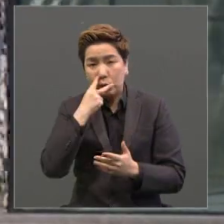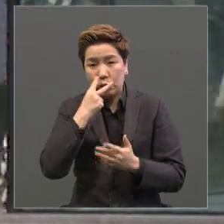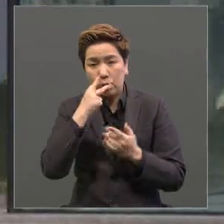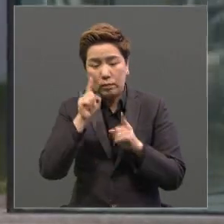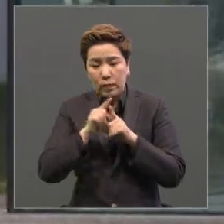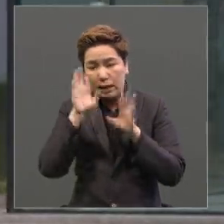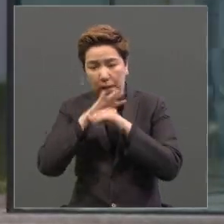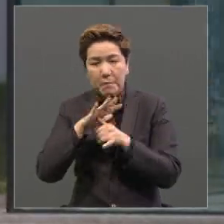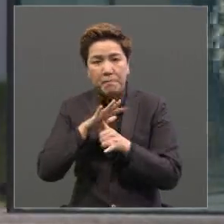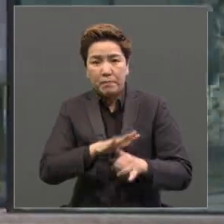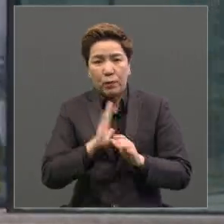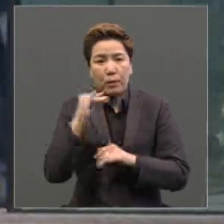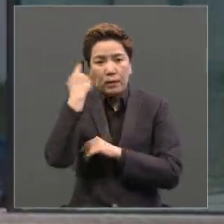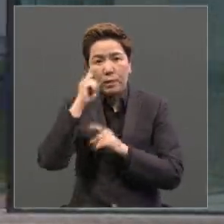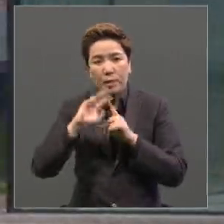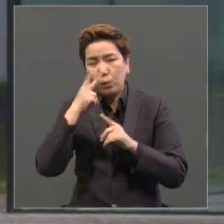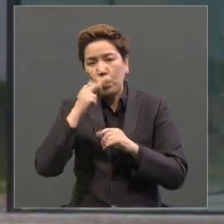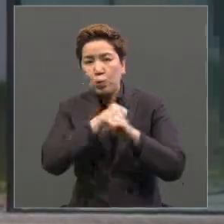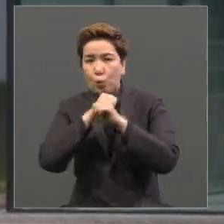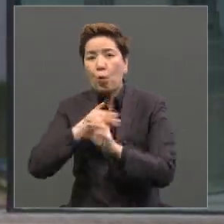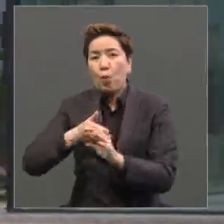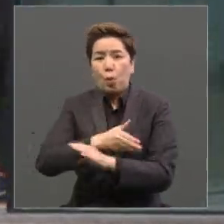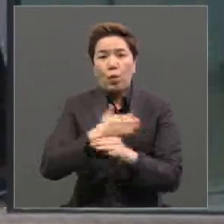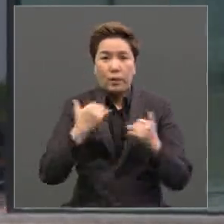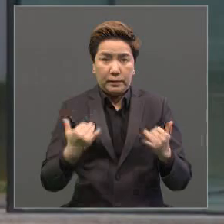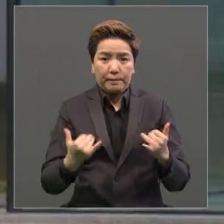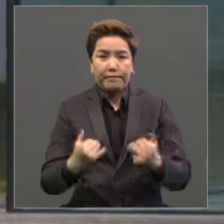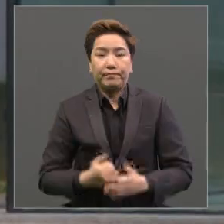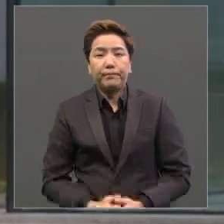มีลักษณะของการเอาเปรียบนักท่องเที่ยวอันนี้เป็นการป้องกันไว้ครับ